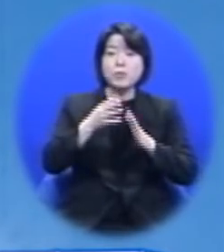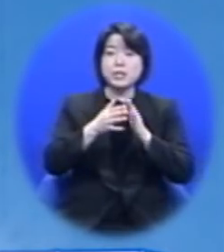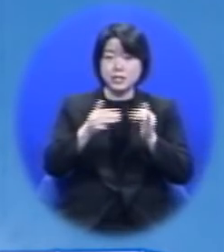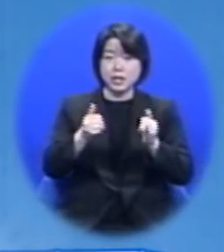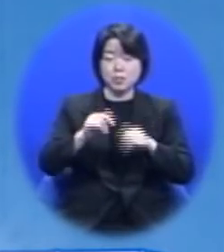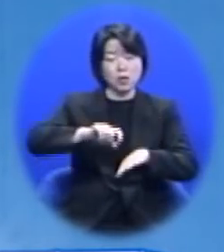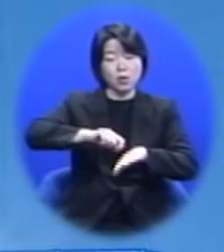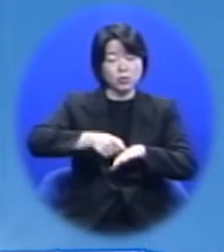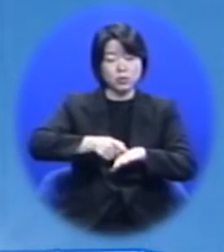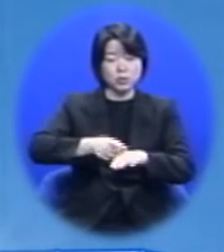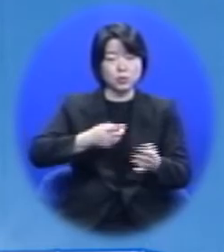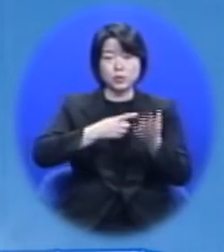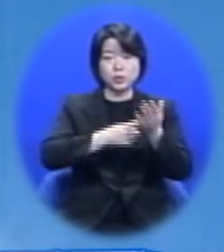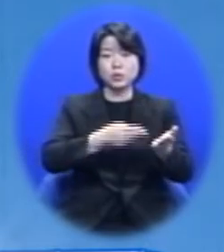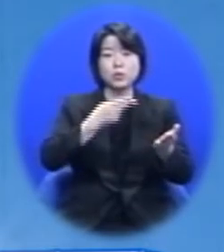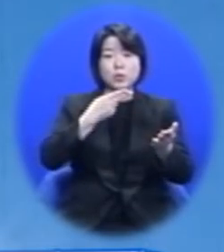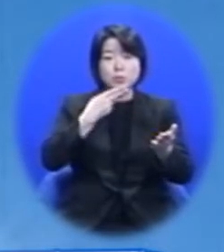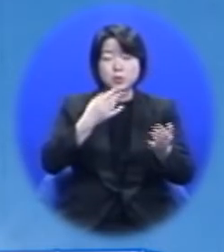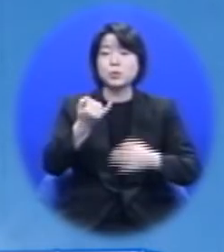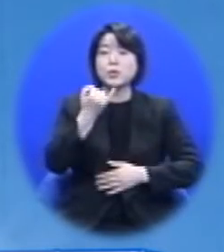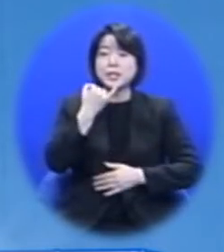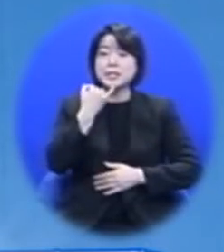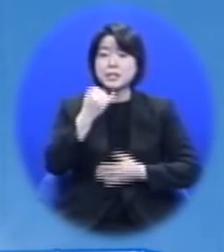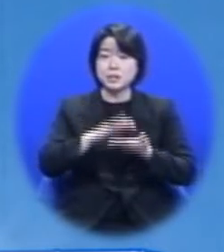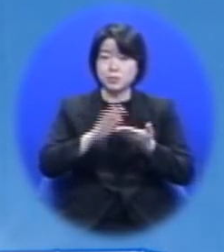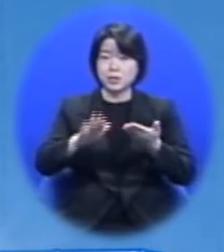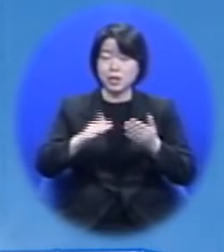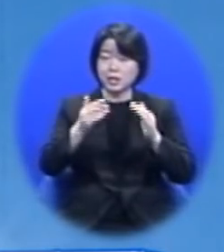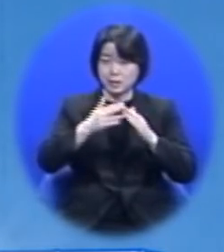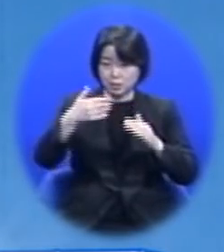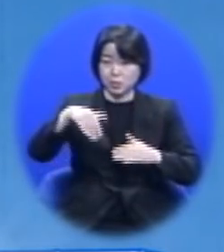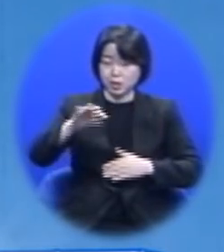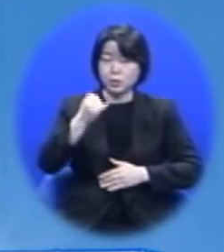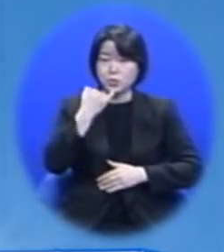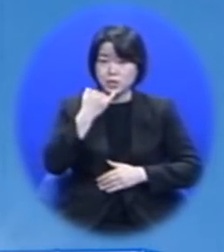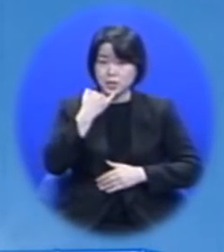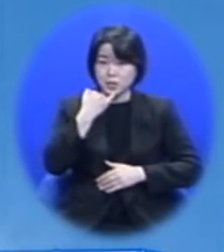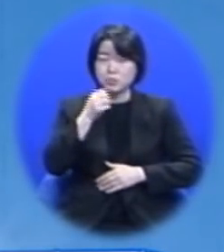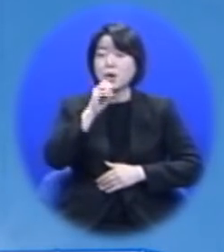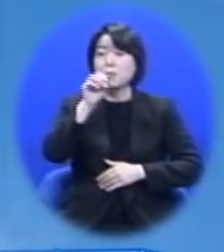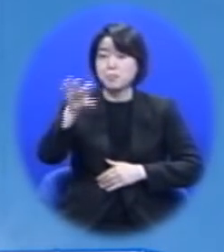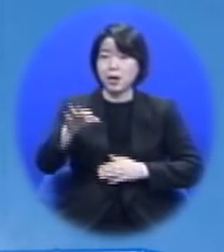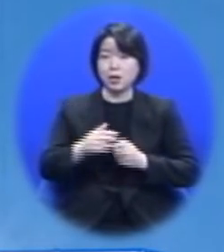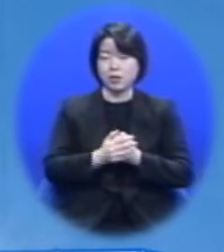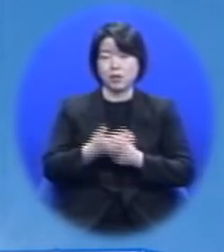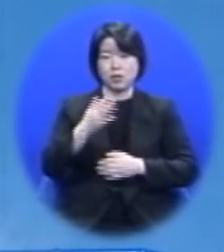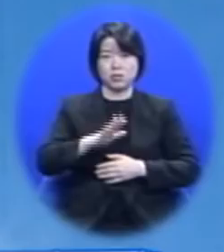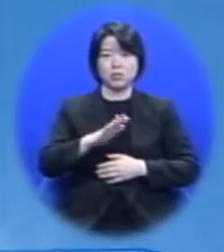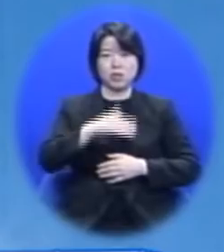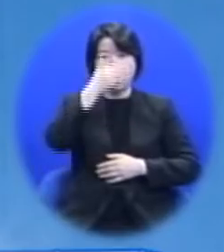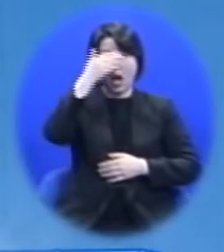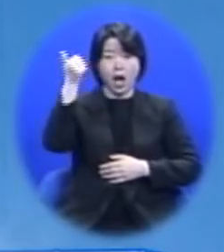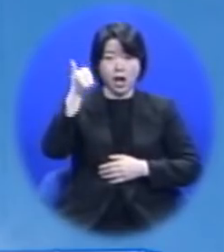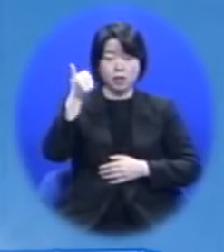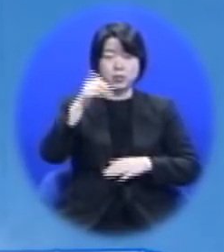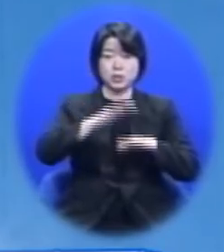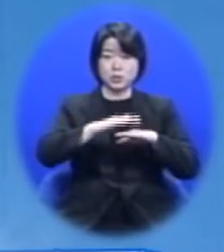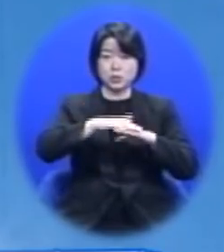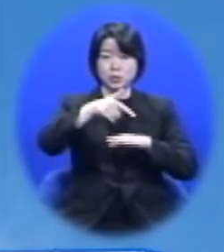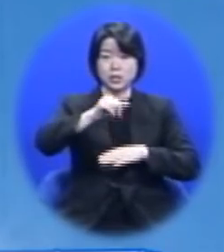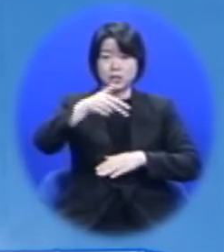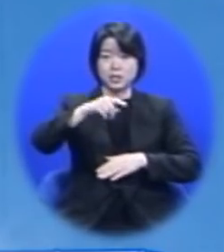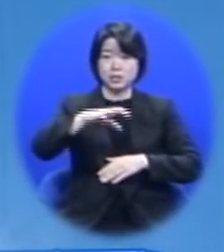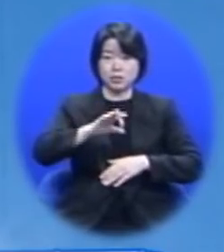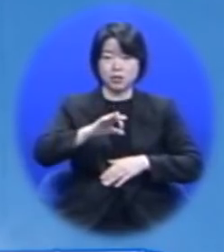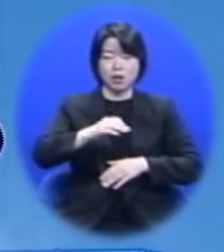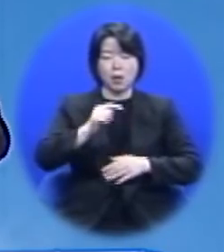신고를 안 하셔도 상관이 없겠습니다. 돌아가셔도 됩니다. 그랬더니 이분이 아주 마음이 섭섭해